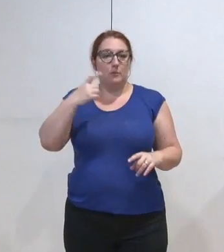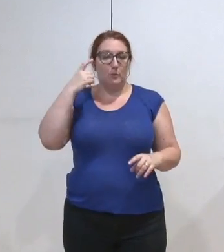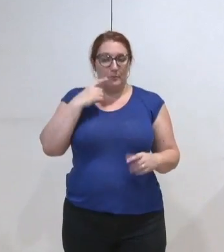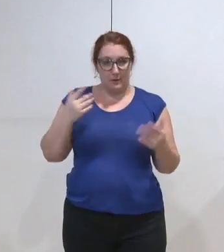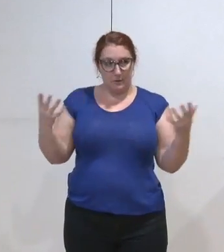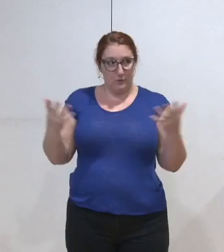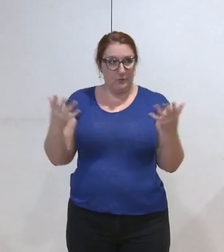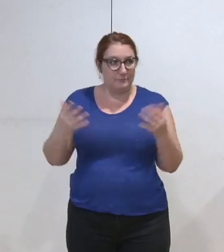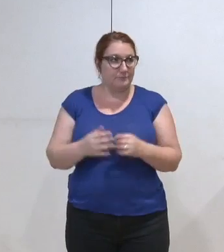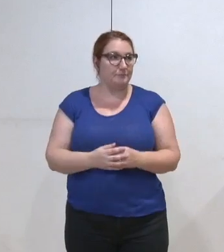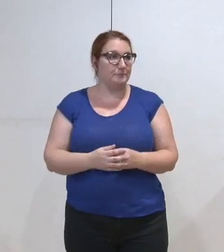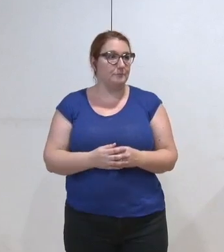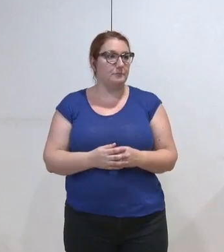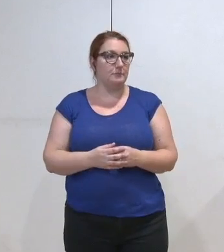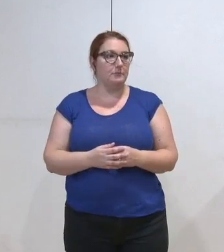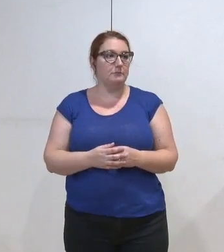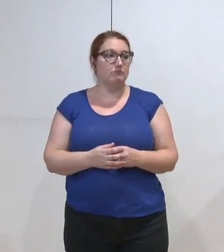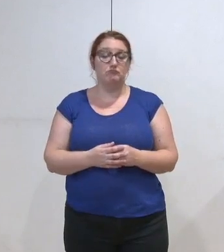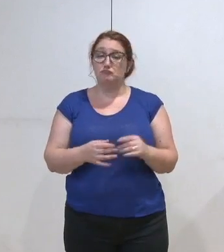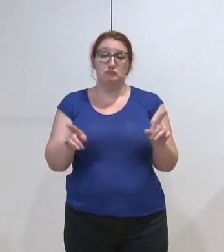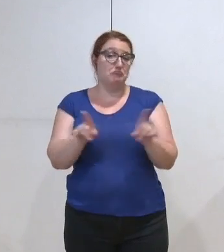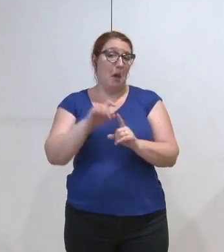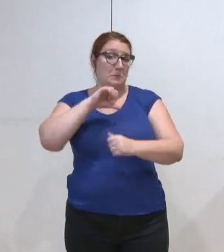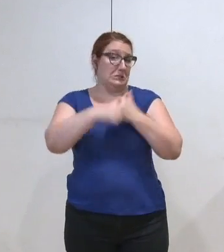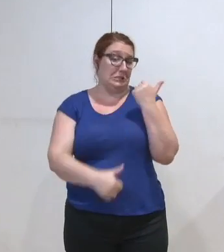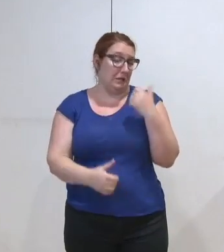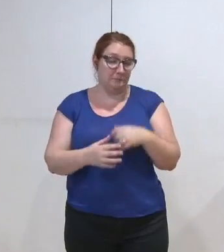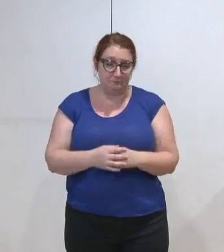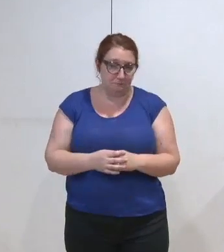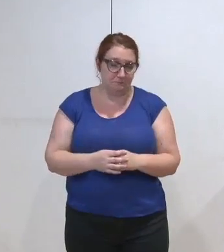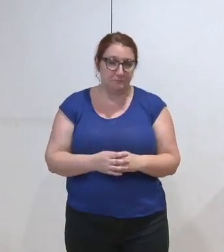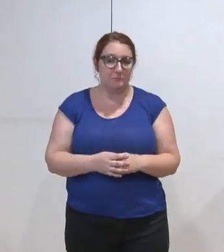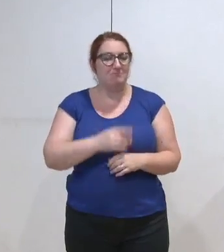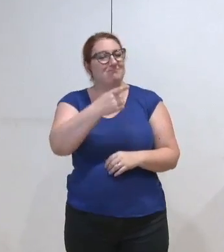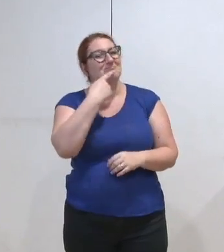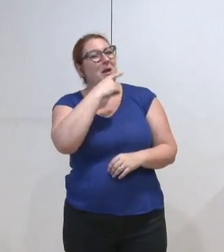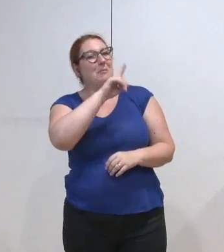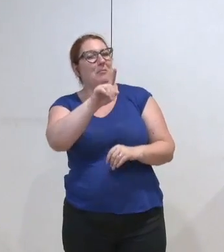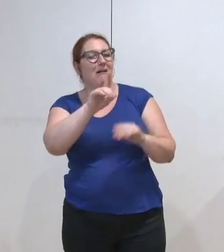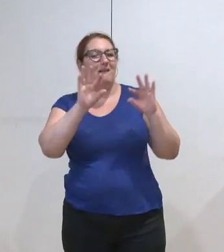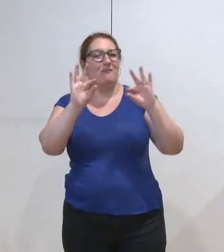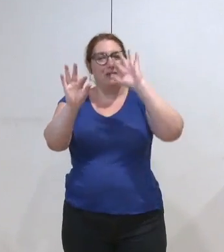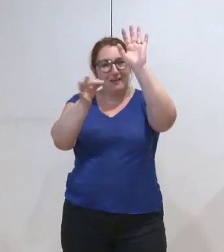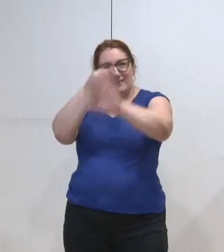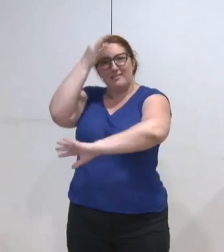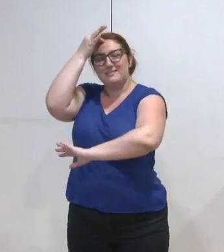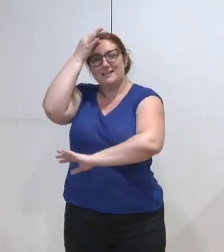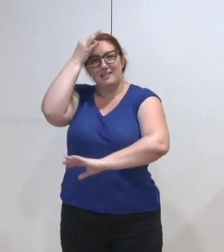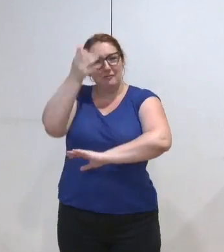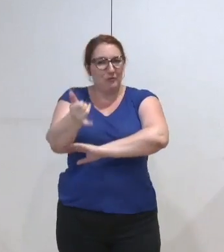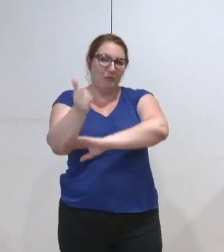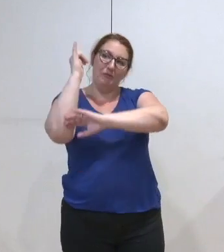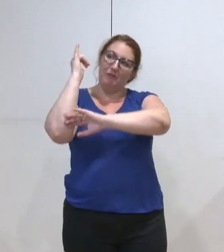que dans le même le même ordre d'idée vous ne parlez pas d'une d' initiative qui est intéressante qui s'appelle la